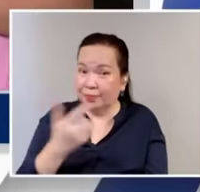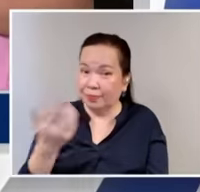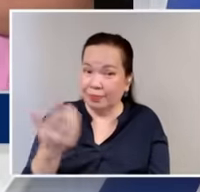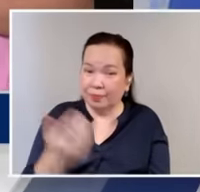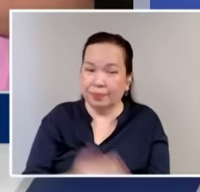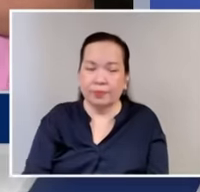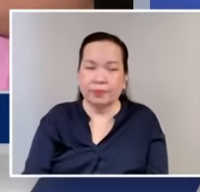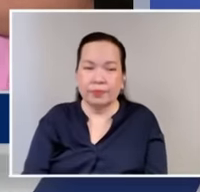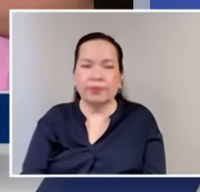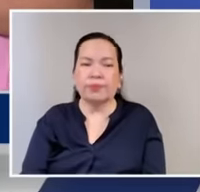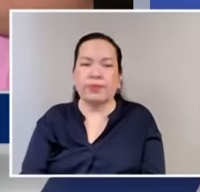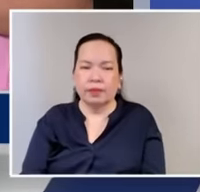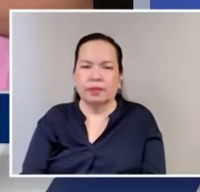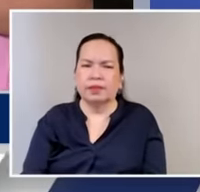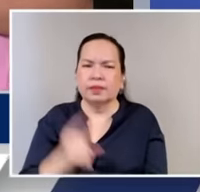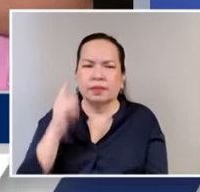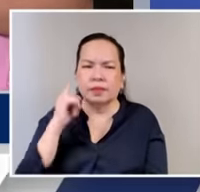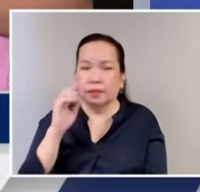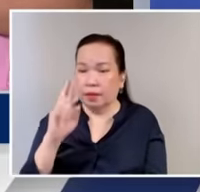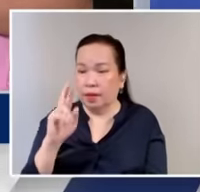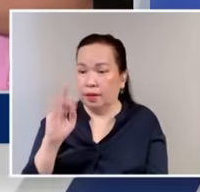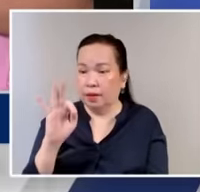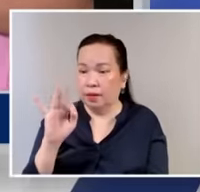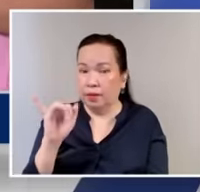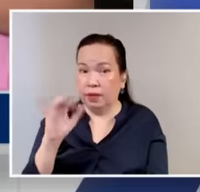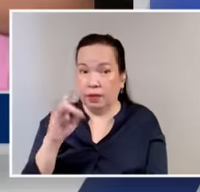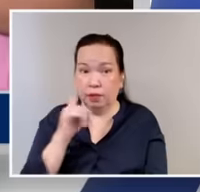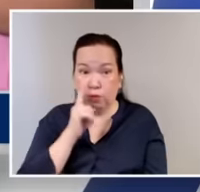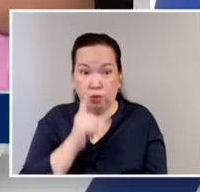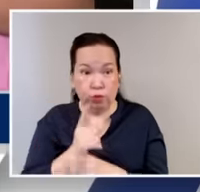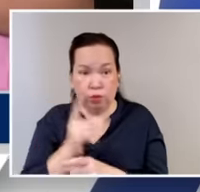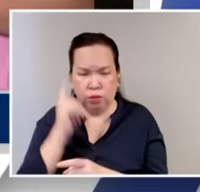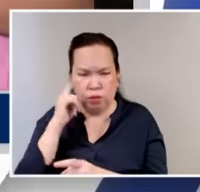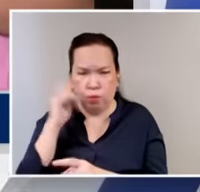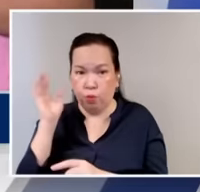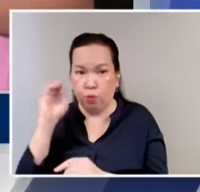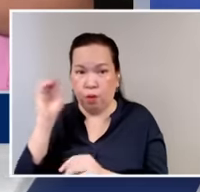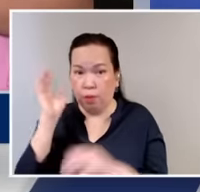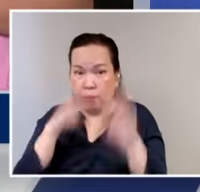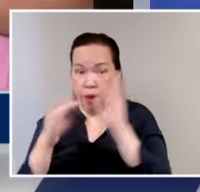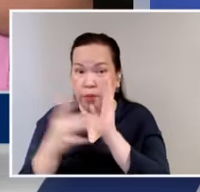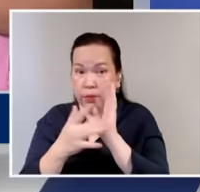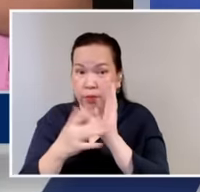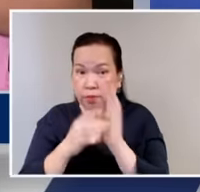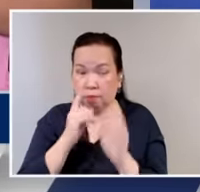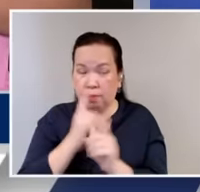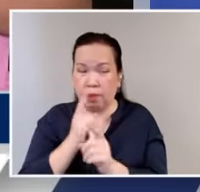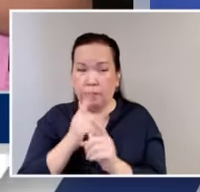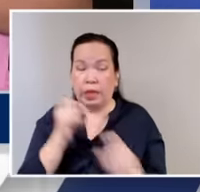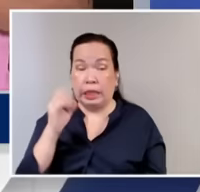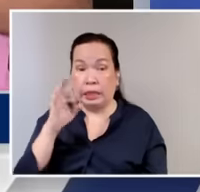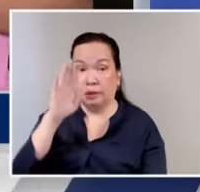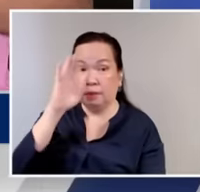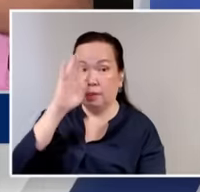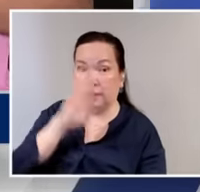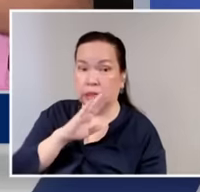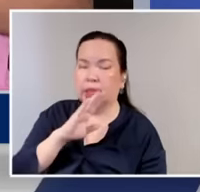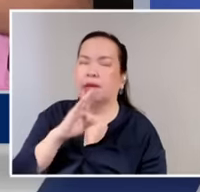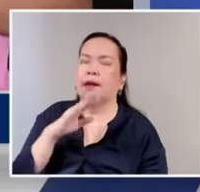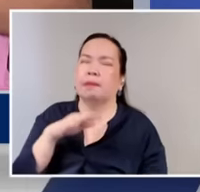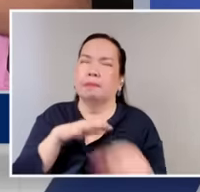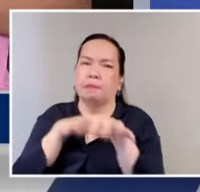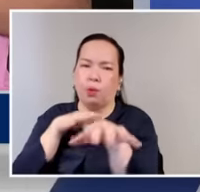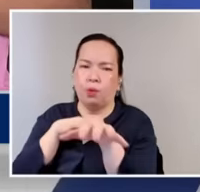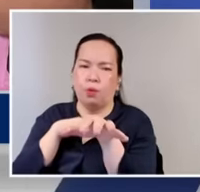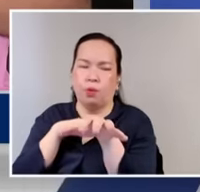yung RFID, sigurado naman hindi magkakaroon ng technical issue. Kasi pag nagka-aberya yan, sigurado tukod agad ang mga